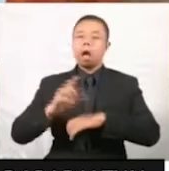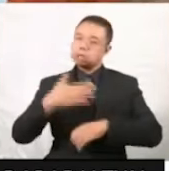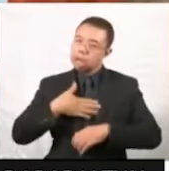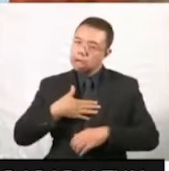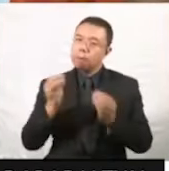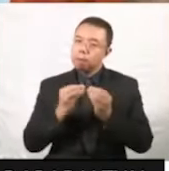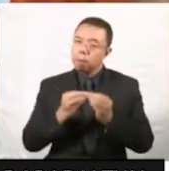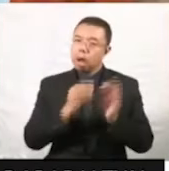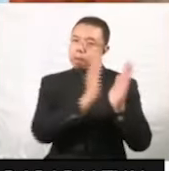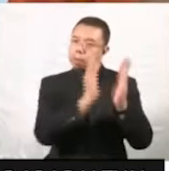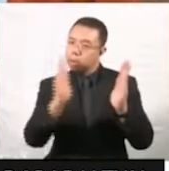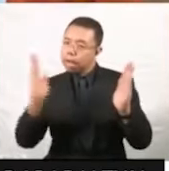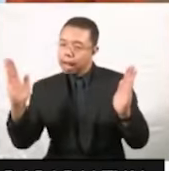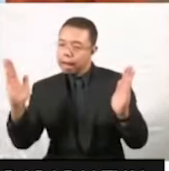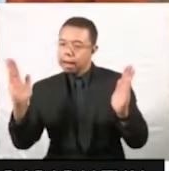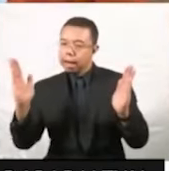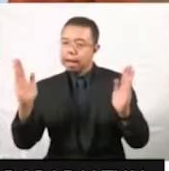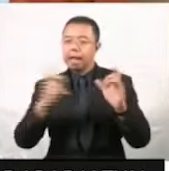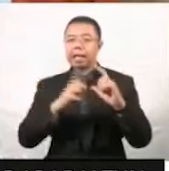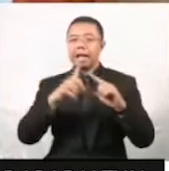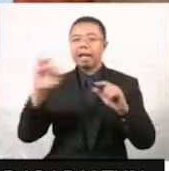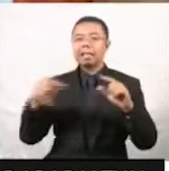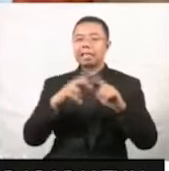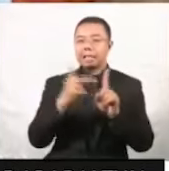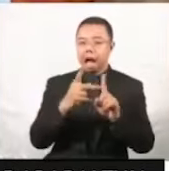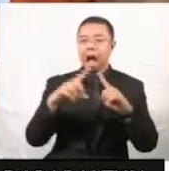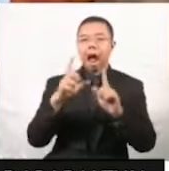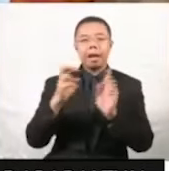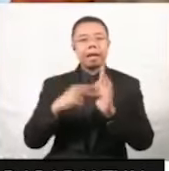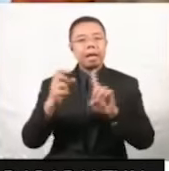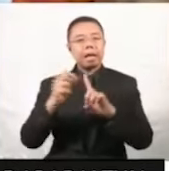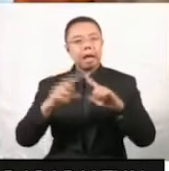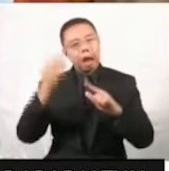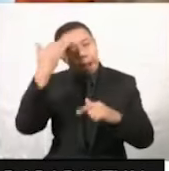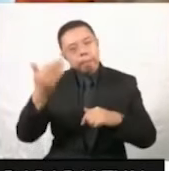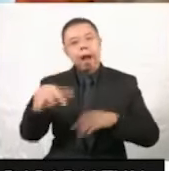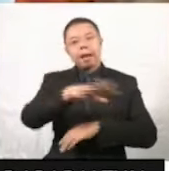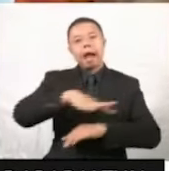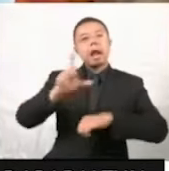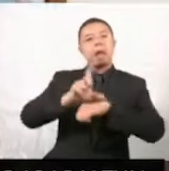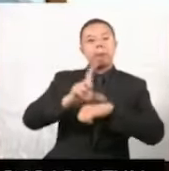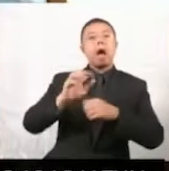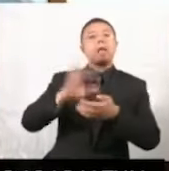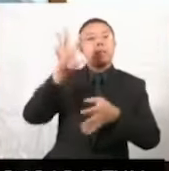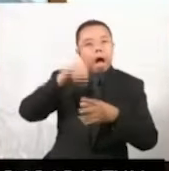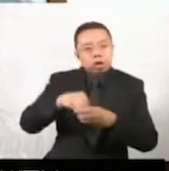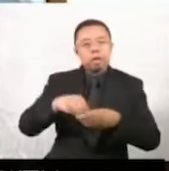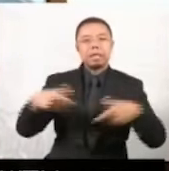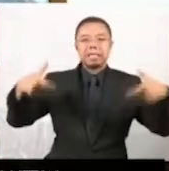saya membuat perpustakaan saijah Adinda di sana karena Lebak ini masuk dalam sejarah